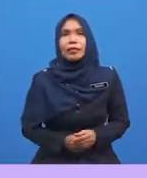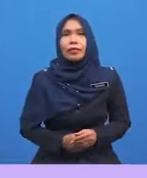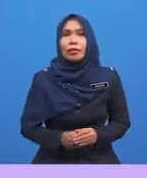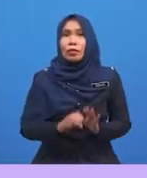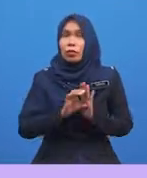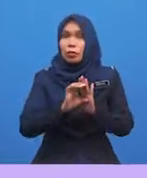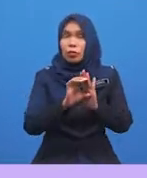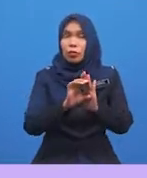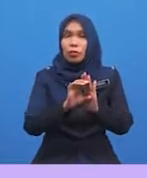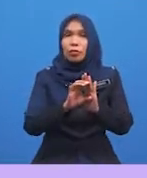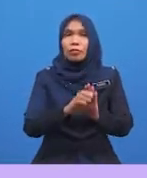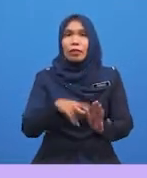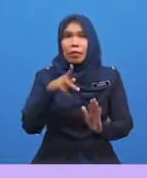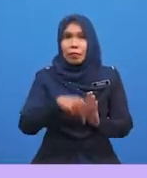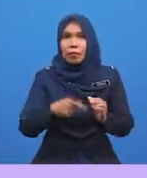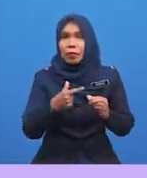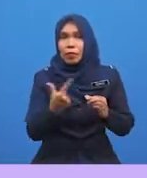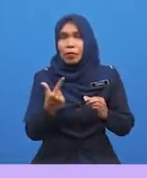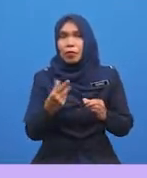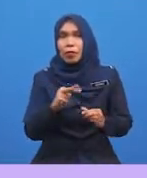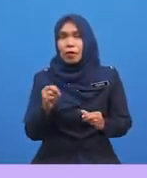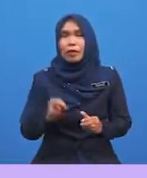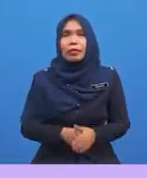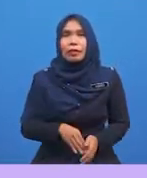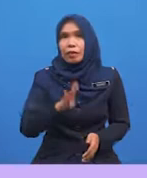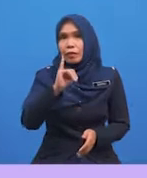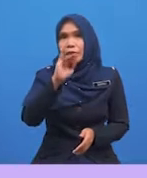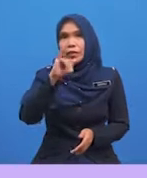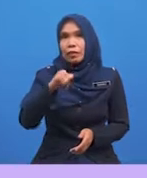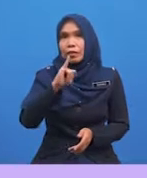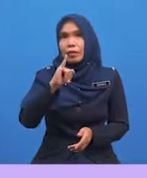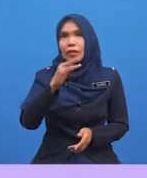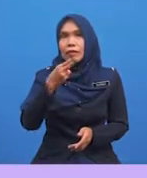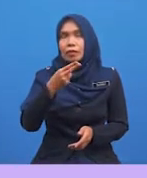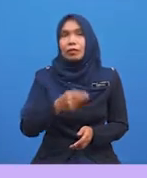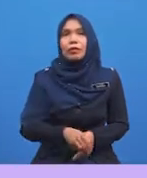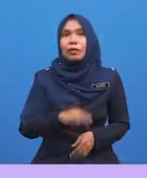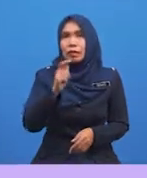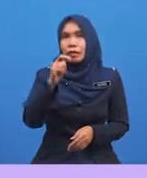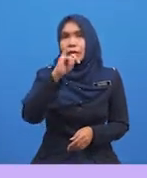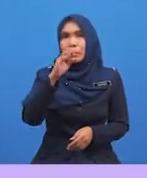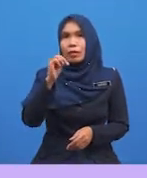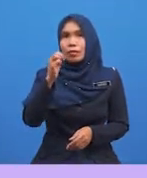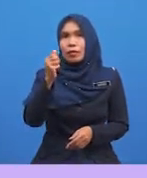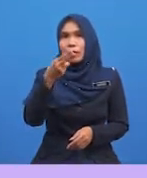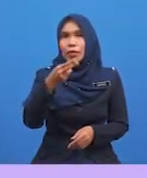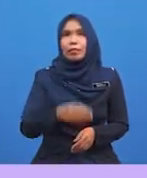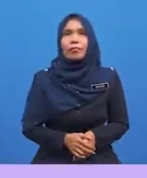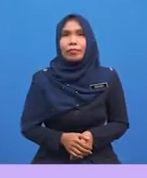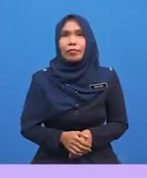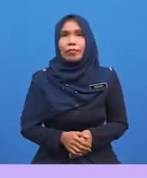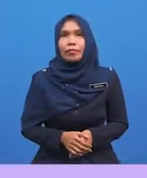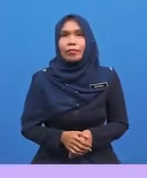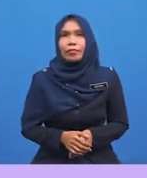timah. Lihat paparan slide. Kegiatan perlombongan petroleum dan gas asli di